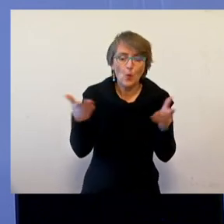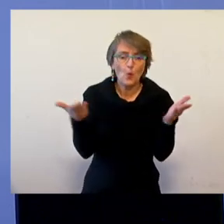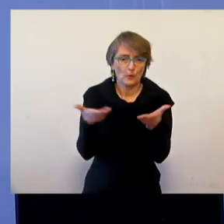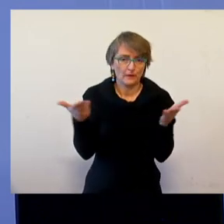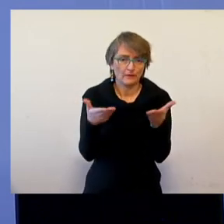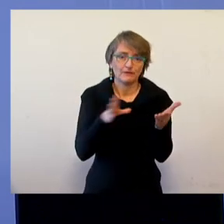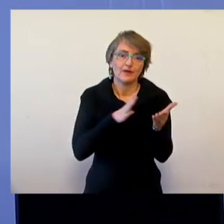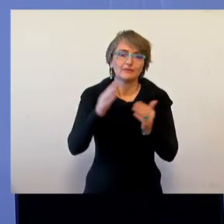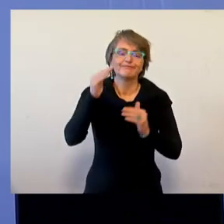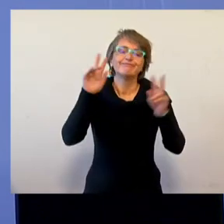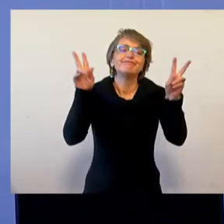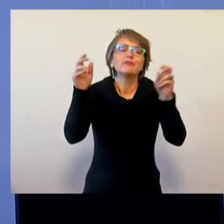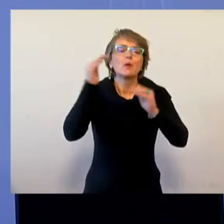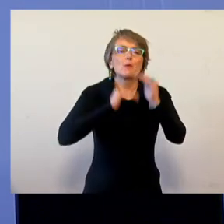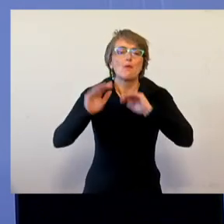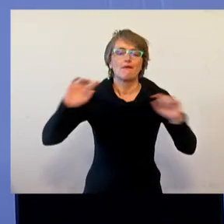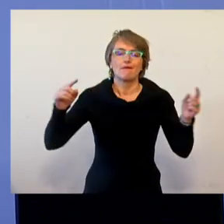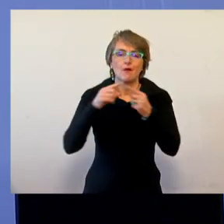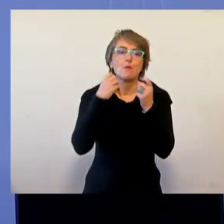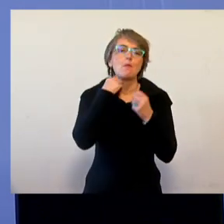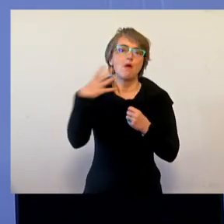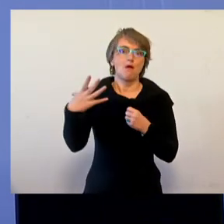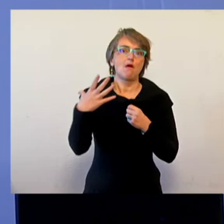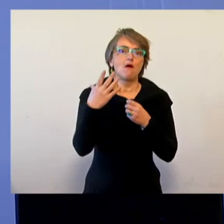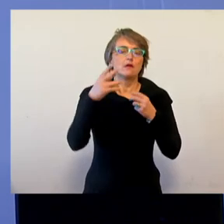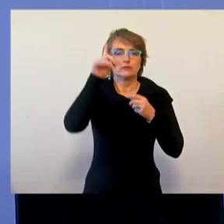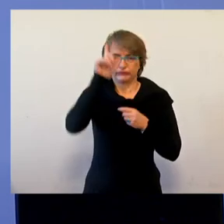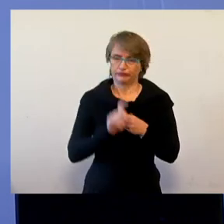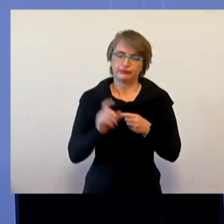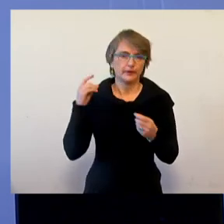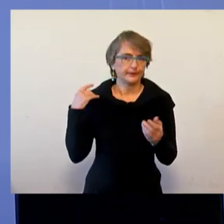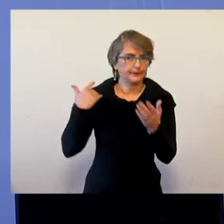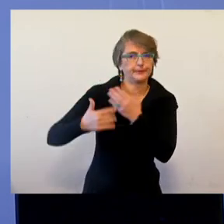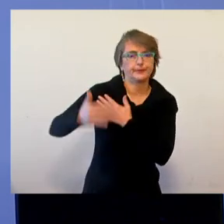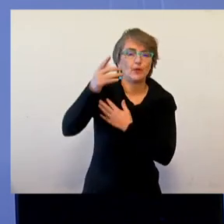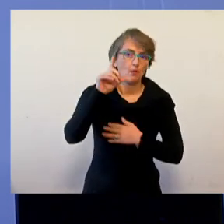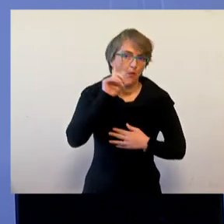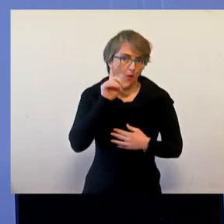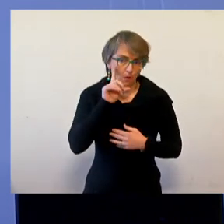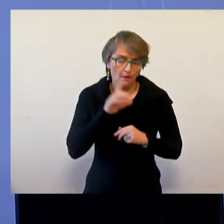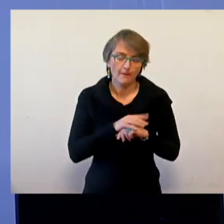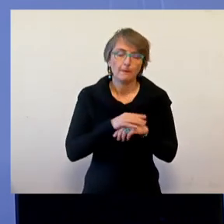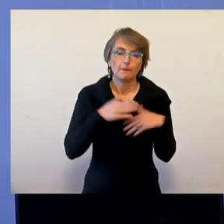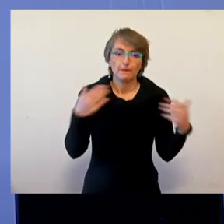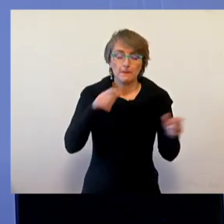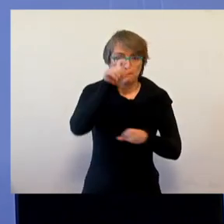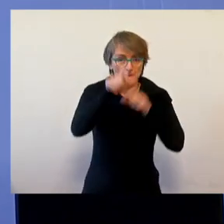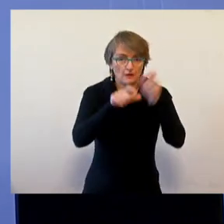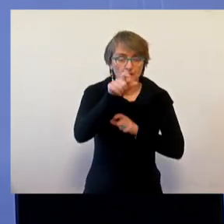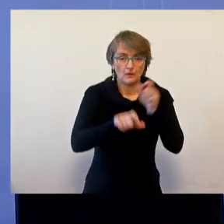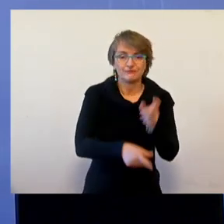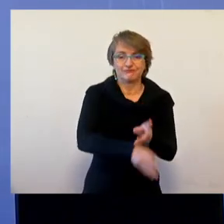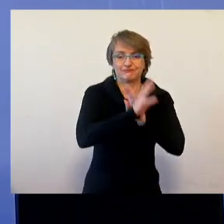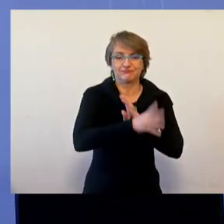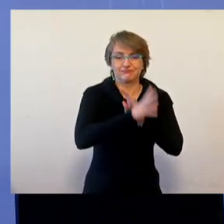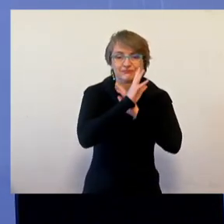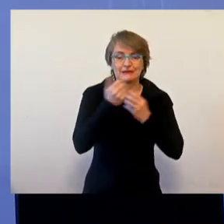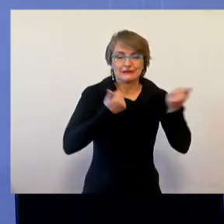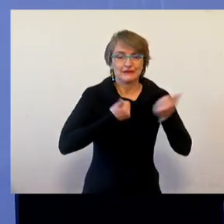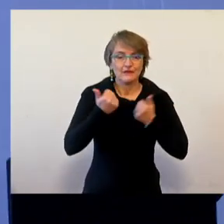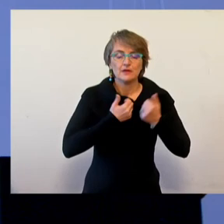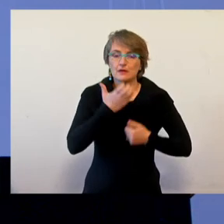raisons. D'abord, effectivement, il y a une hausse des patients en hospitalisation et en réanimation.